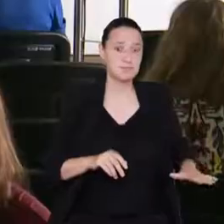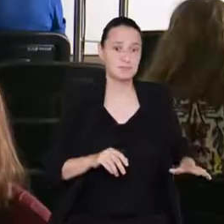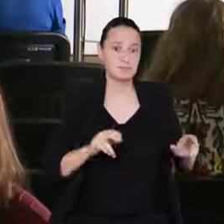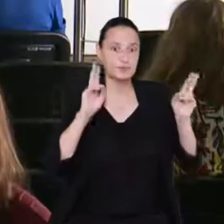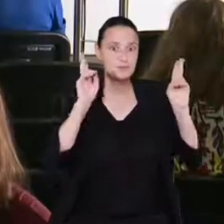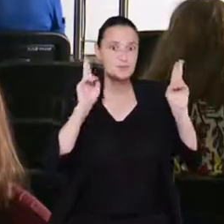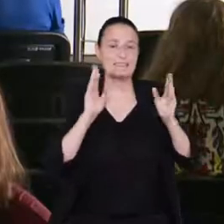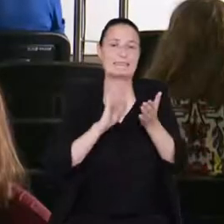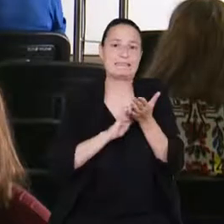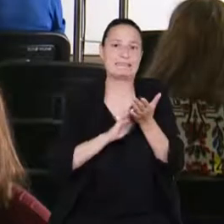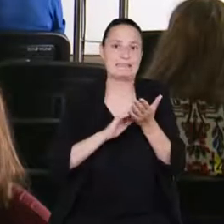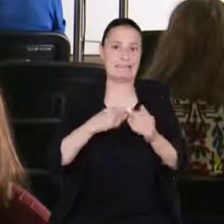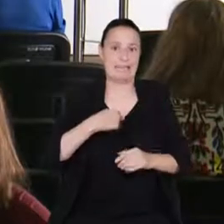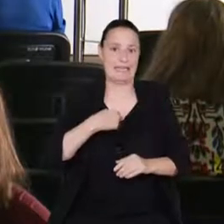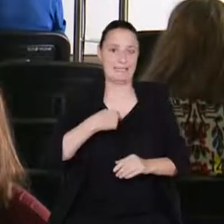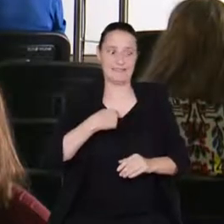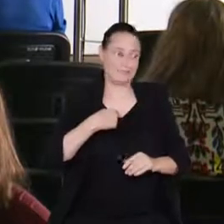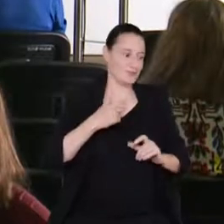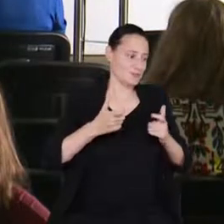To ja.